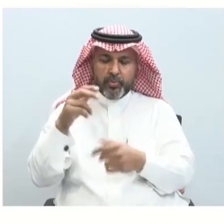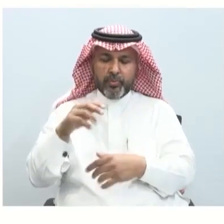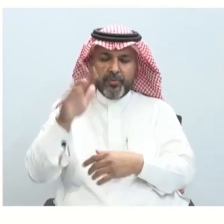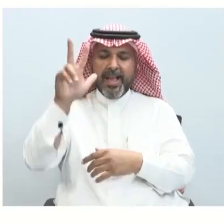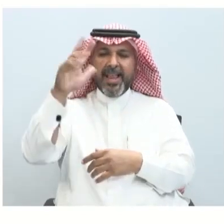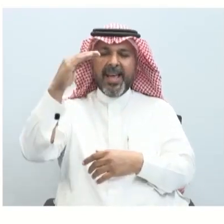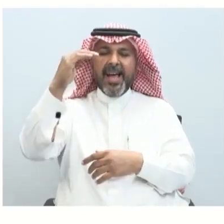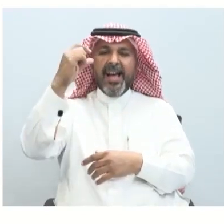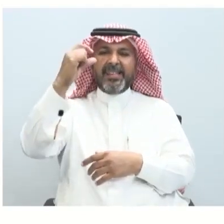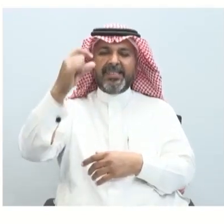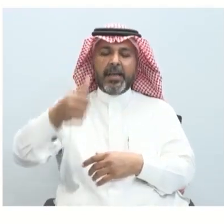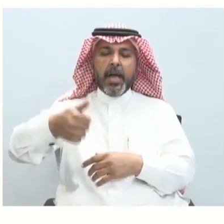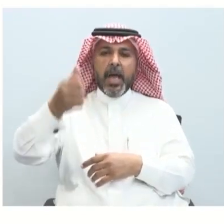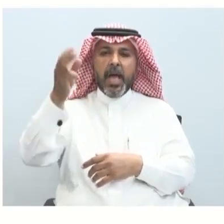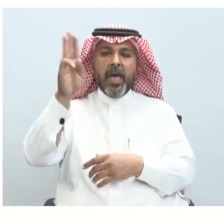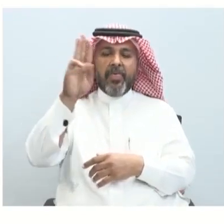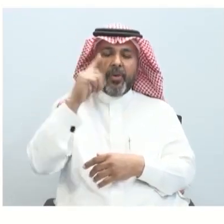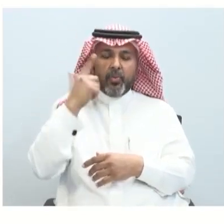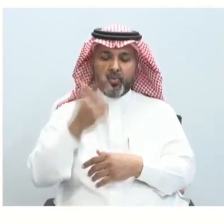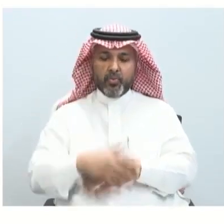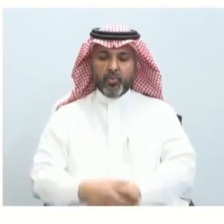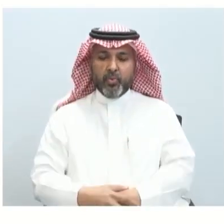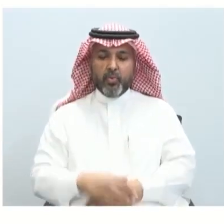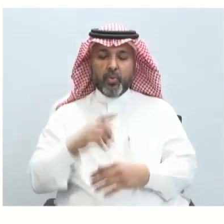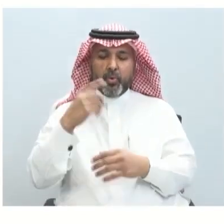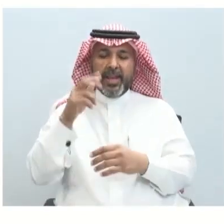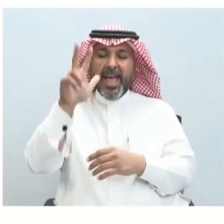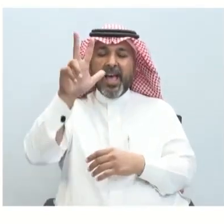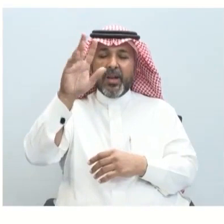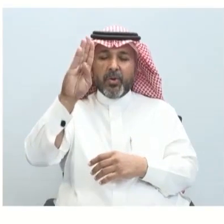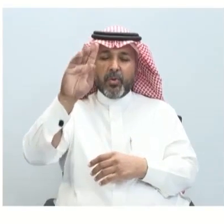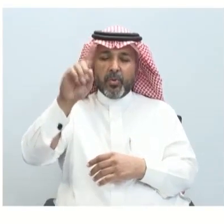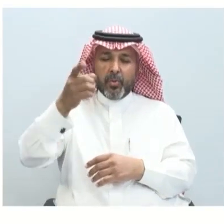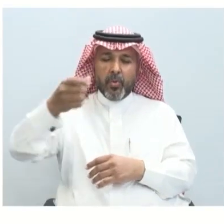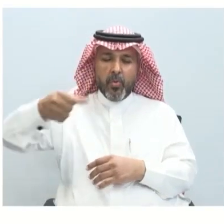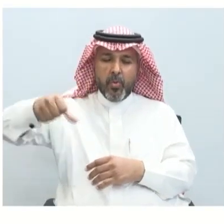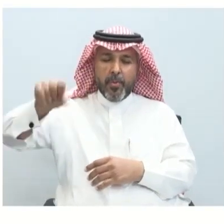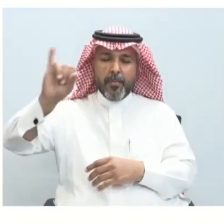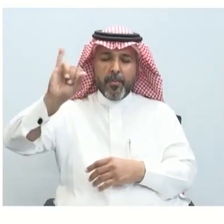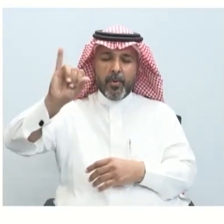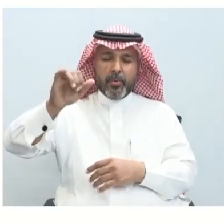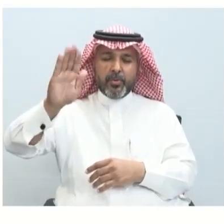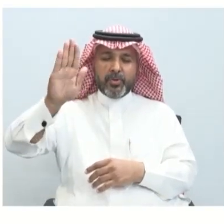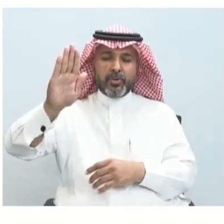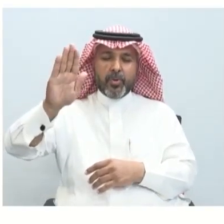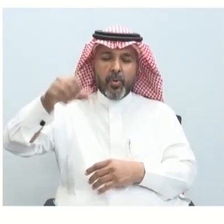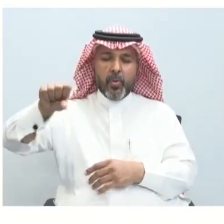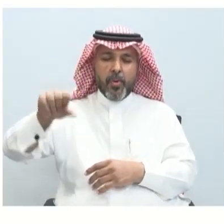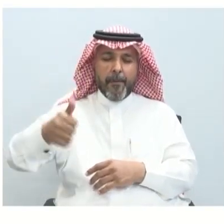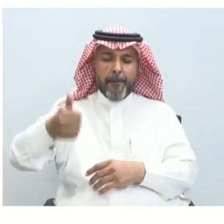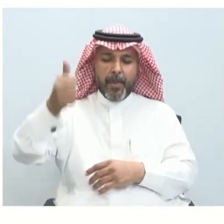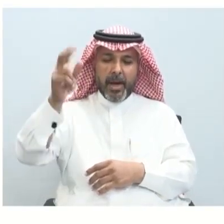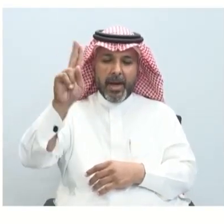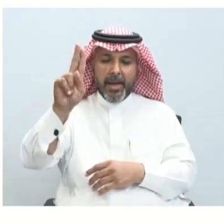النهائي تصل الكروموسومات الى اقطاب الخليه ويعود الغلاف النووي الى الظهور وتظهر النويه